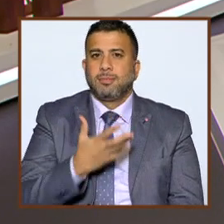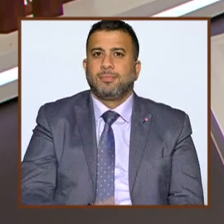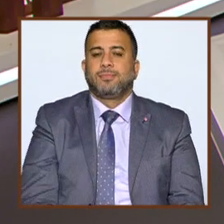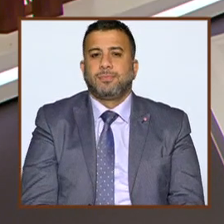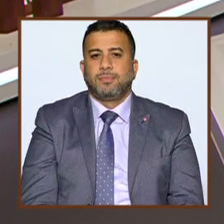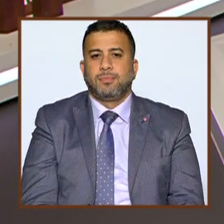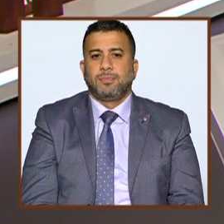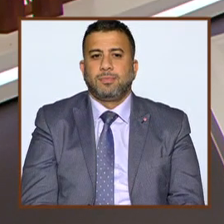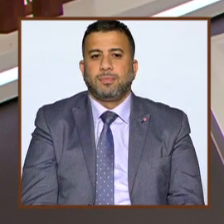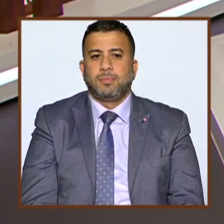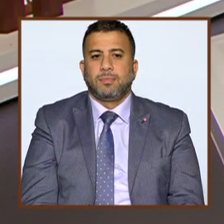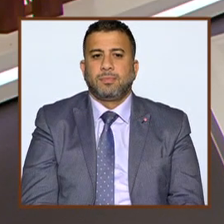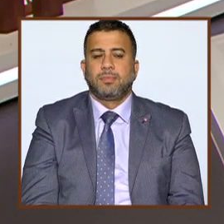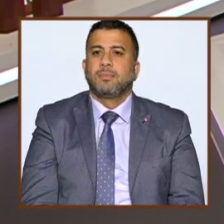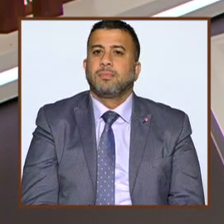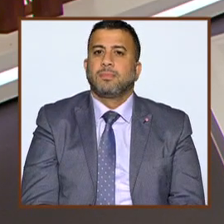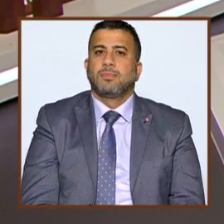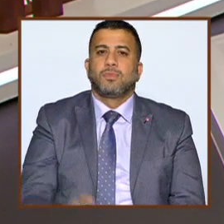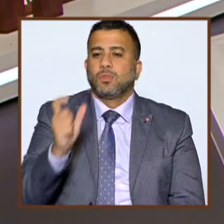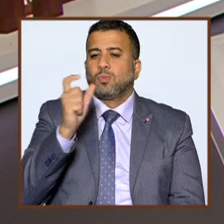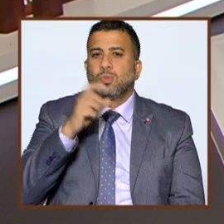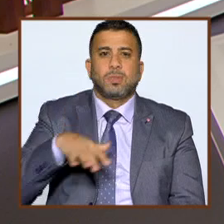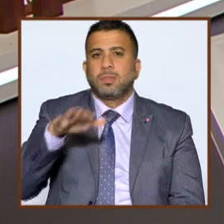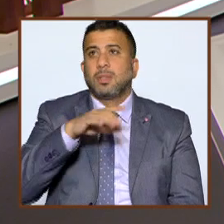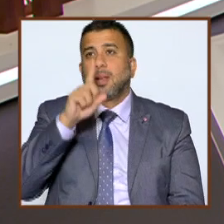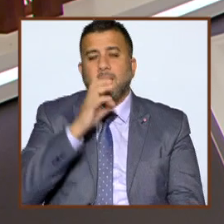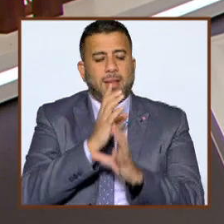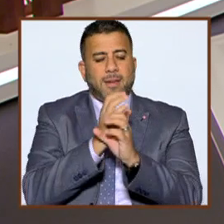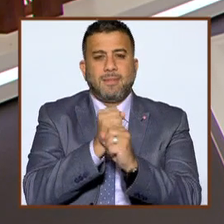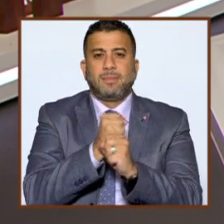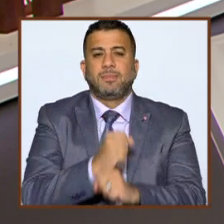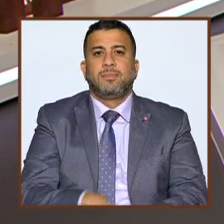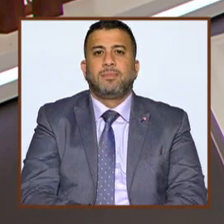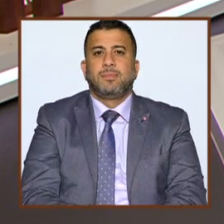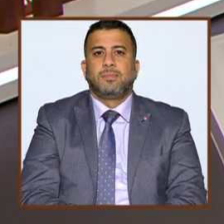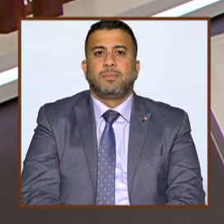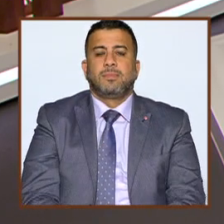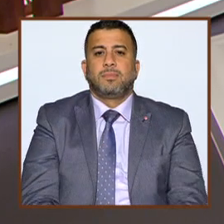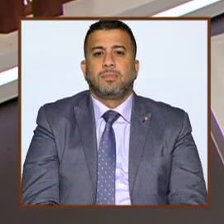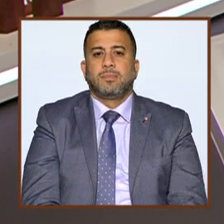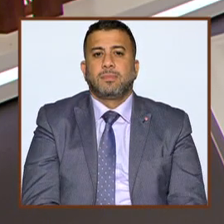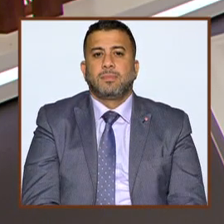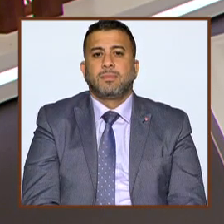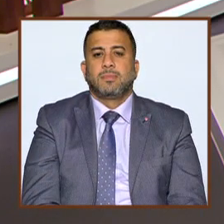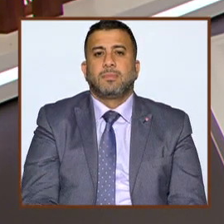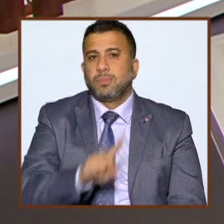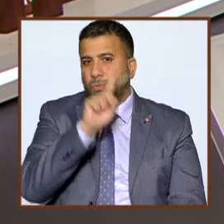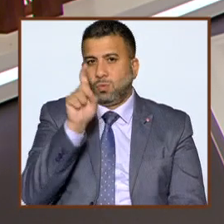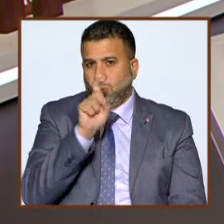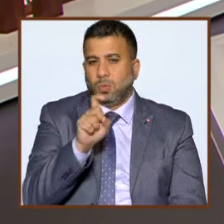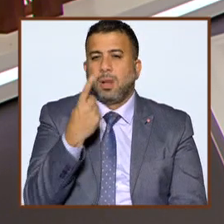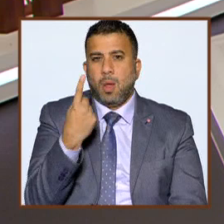إياك. المكناف عندك وللجميع المسلمين. الله يجزاك. ثلاث أسئلة جعل يجاوك الجنة. السؤال الأول.